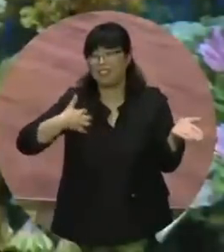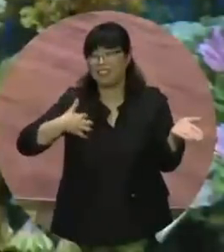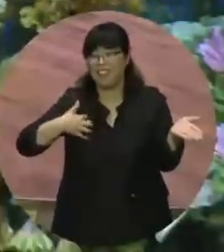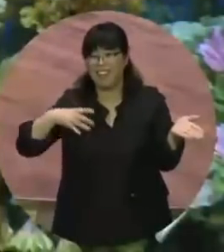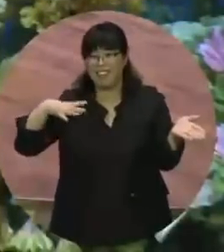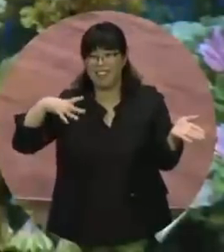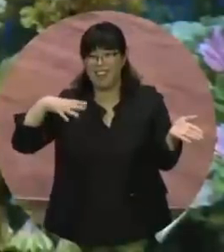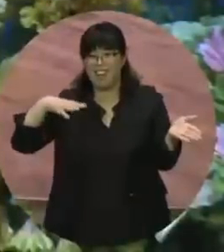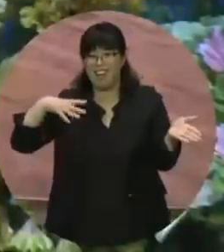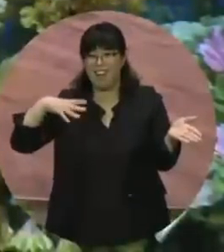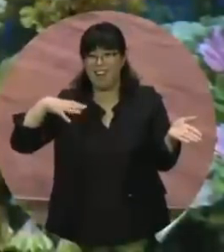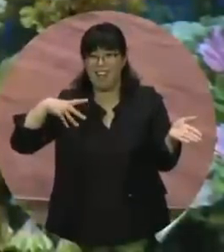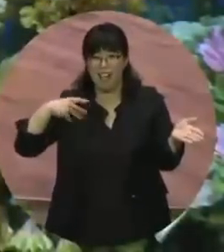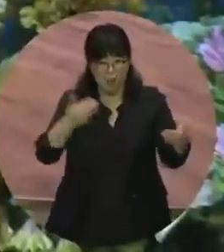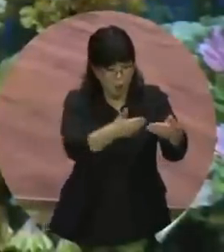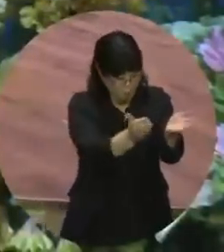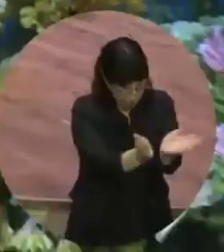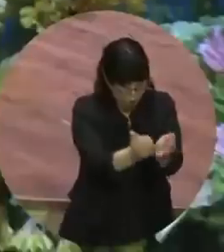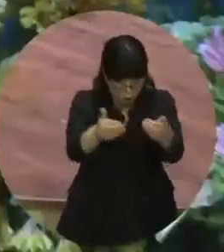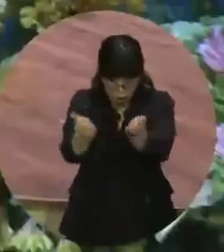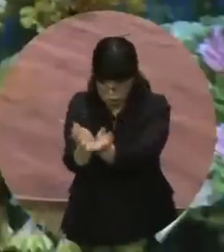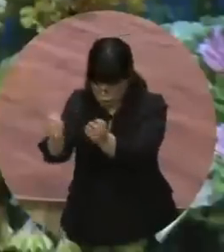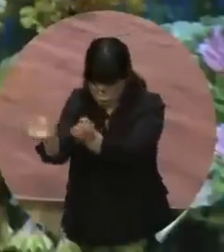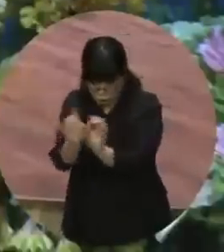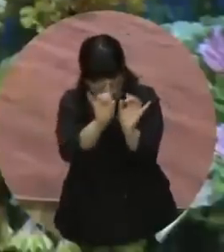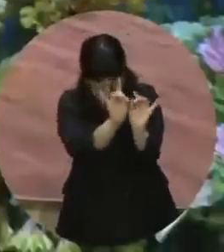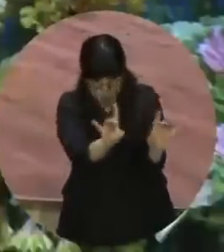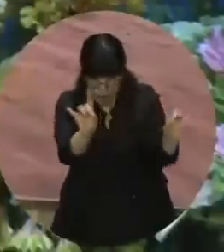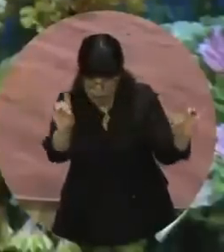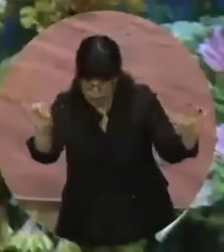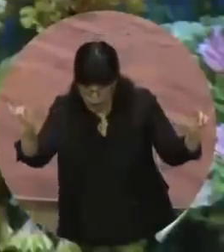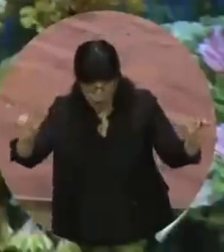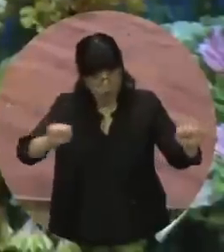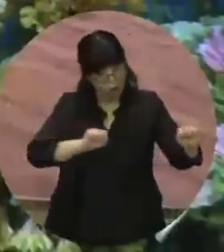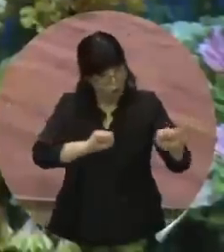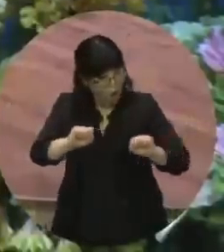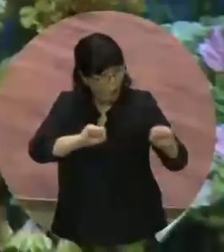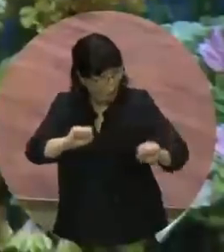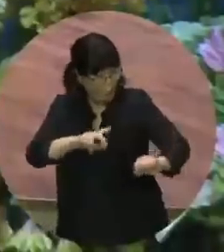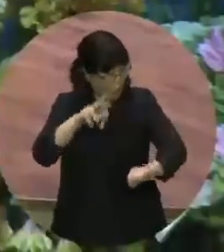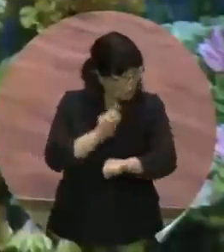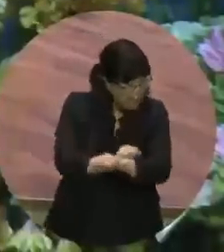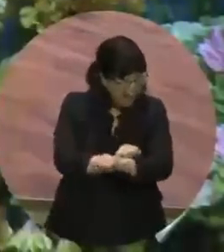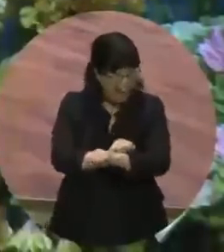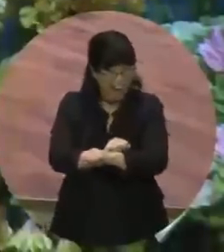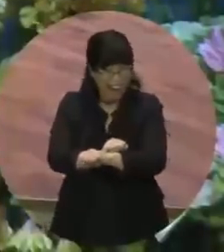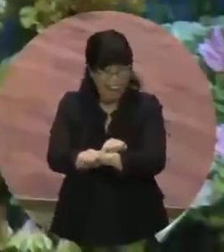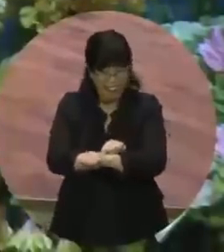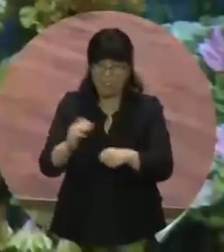사진만 쫙 뭐 성교지 보태가 다 보내줘. 이 목사님도 봐라 쫙